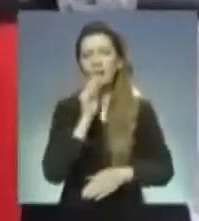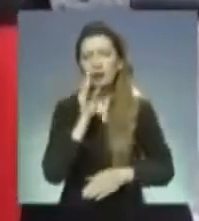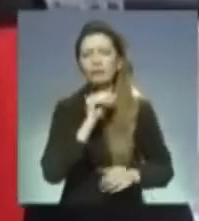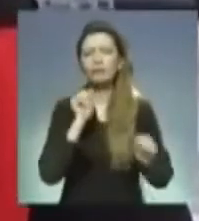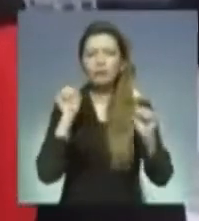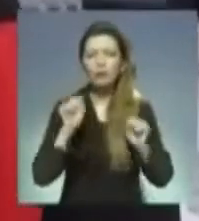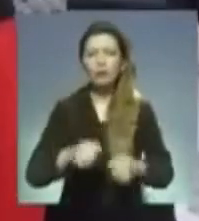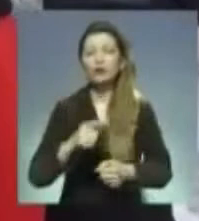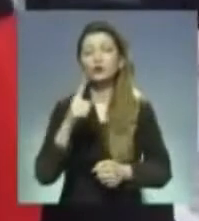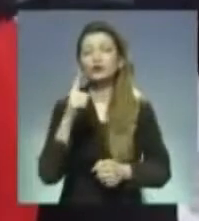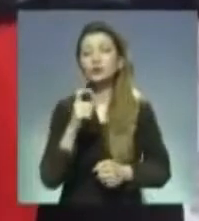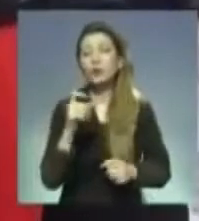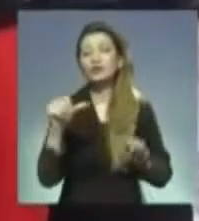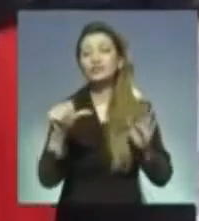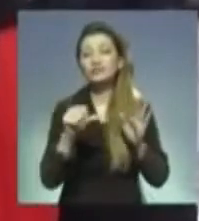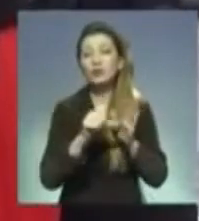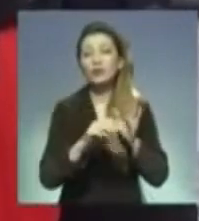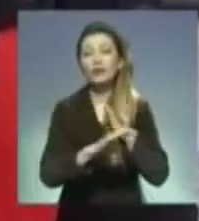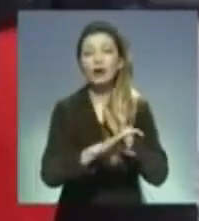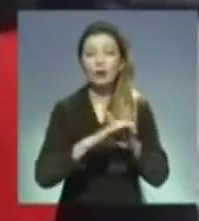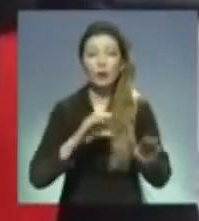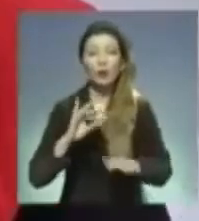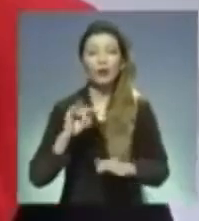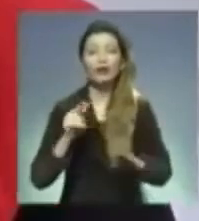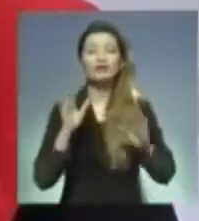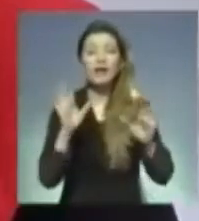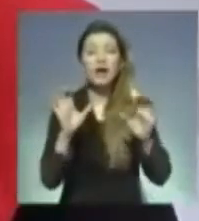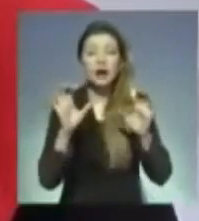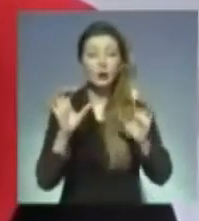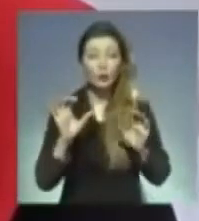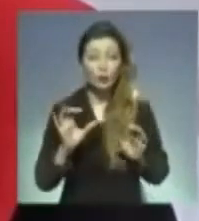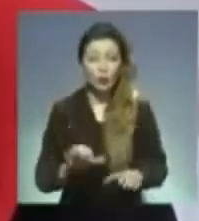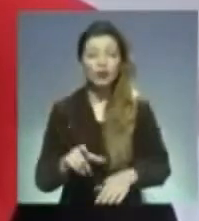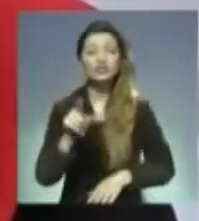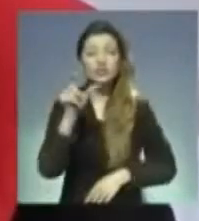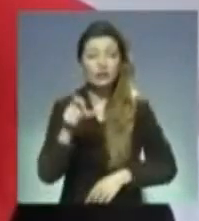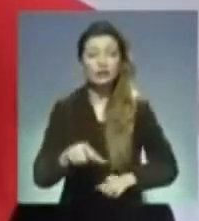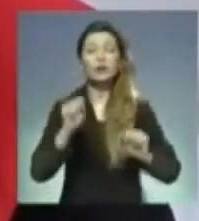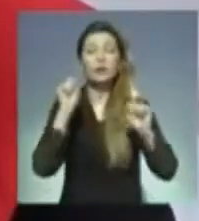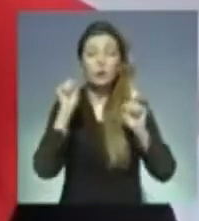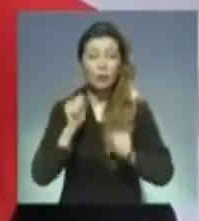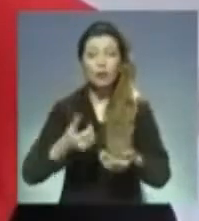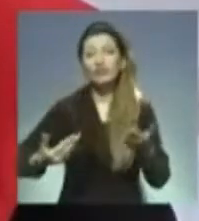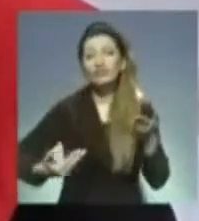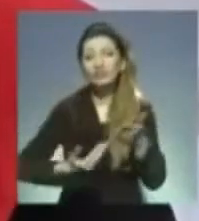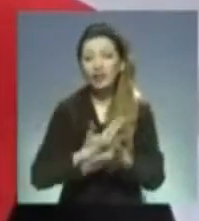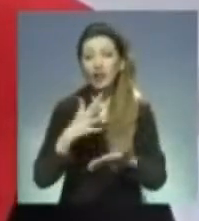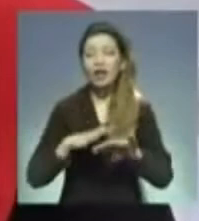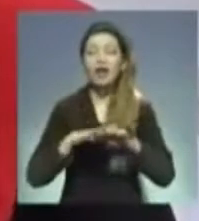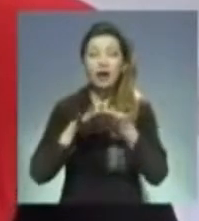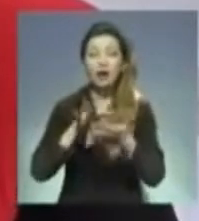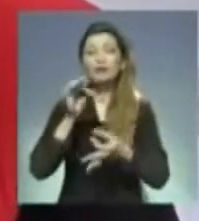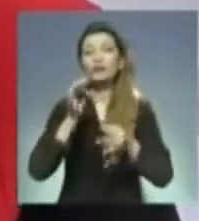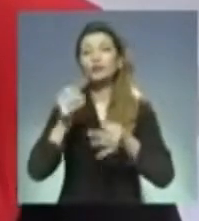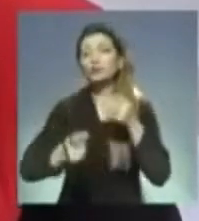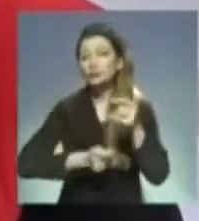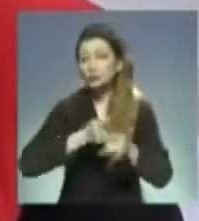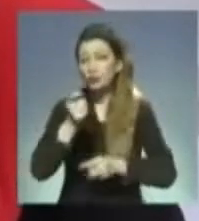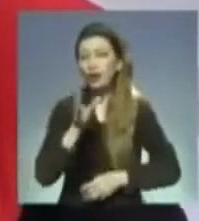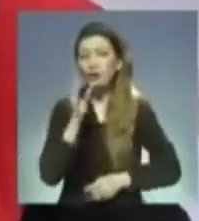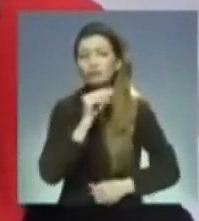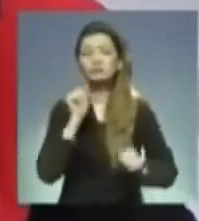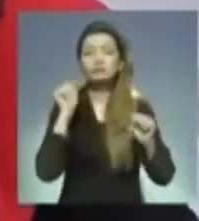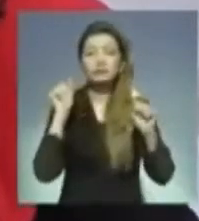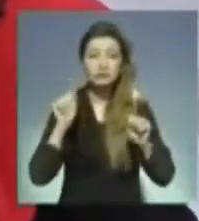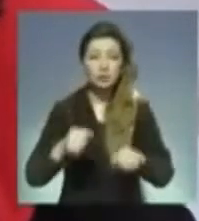статьей 106 Уголовно-процессуального кодекса лицо может обжаловать в том числе и в судебном порядке.